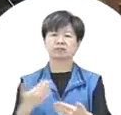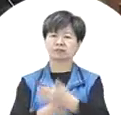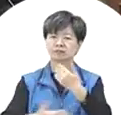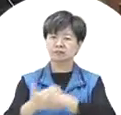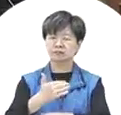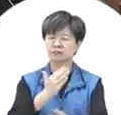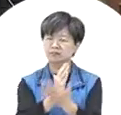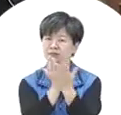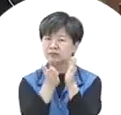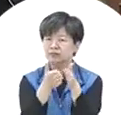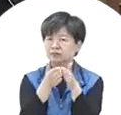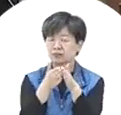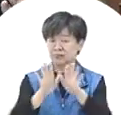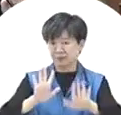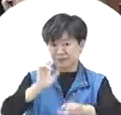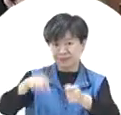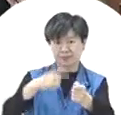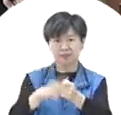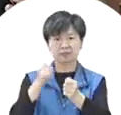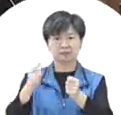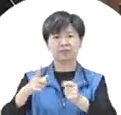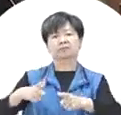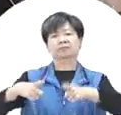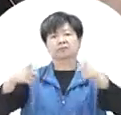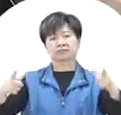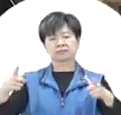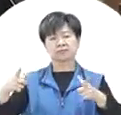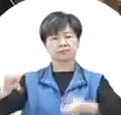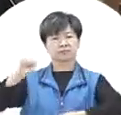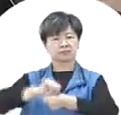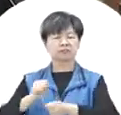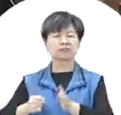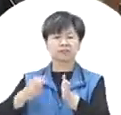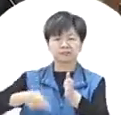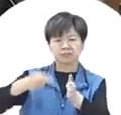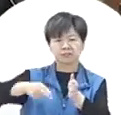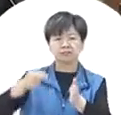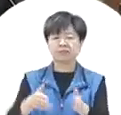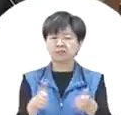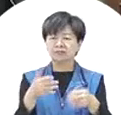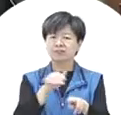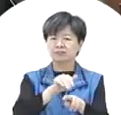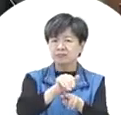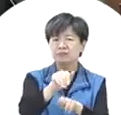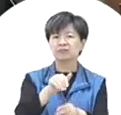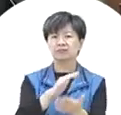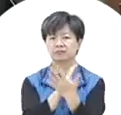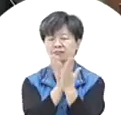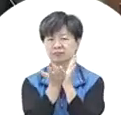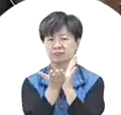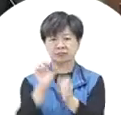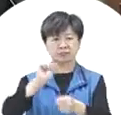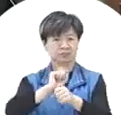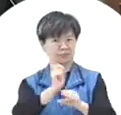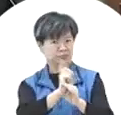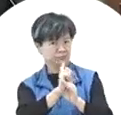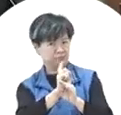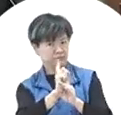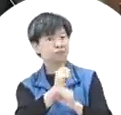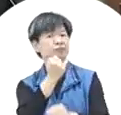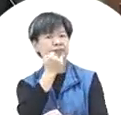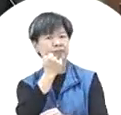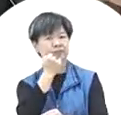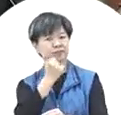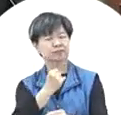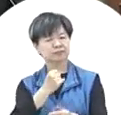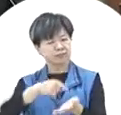年预计可能呢扩大纳入台铁、轻轨，或者再增加计程车的搭乘车次